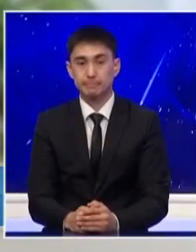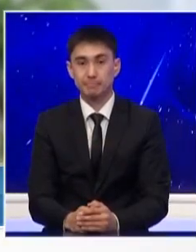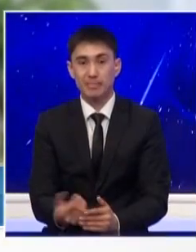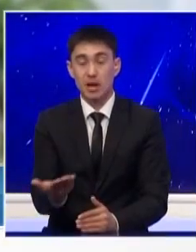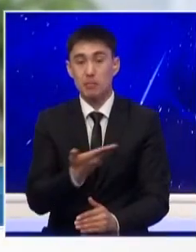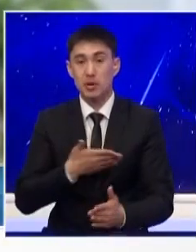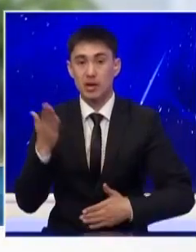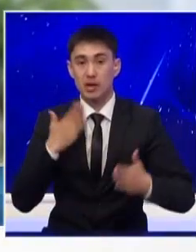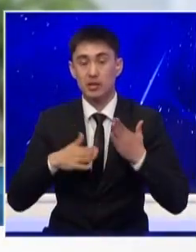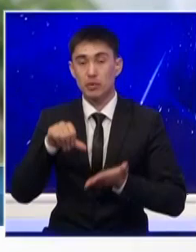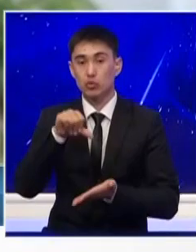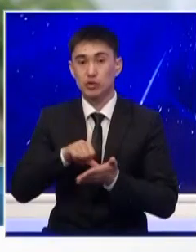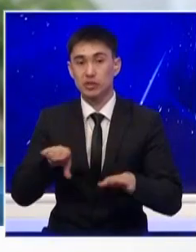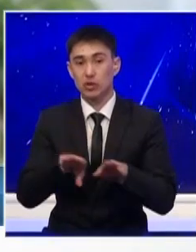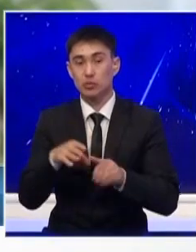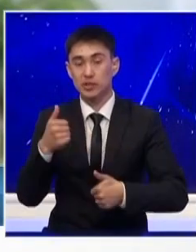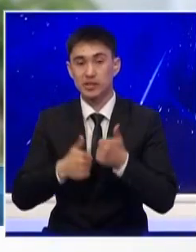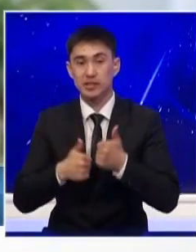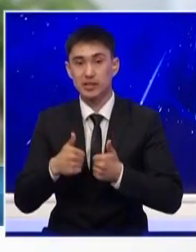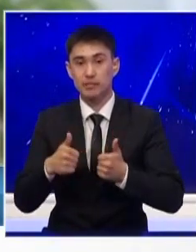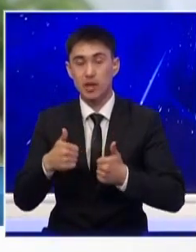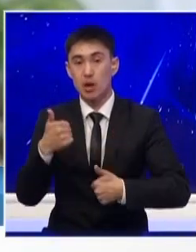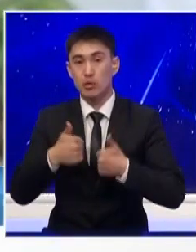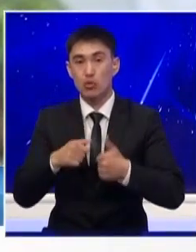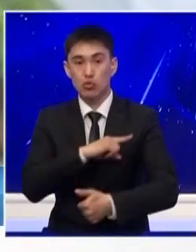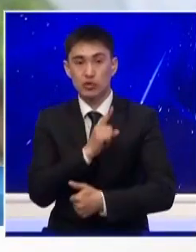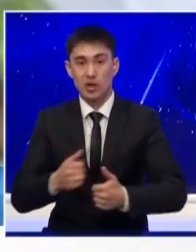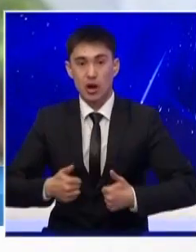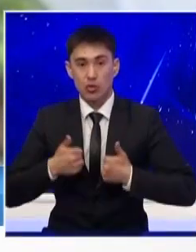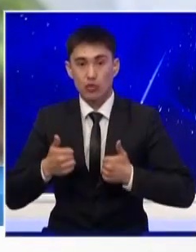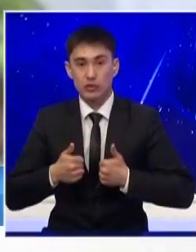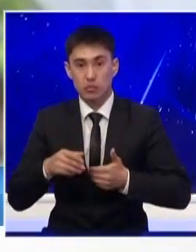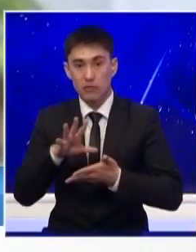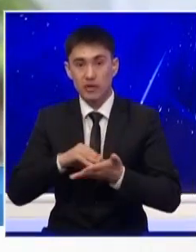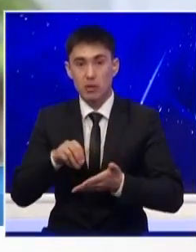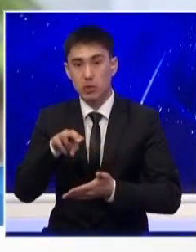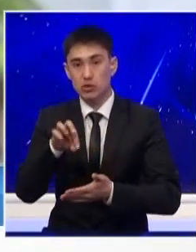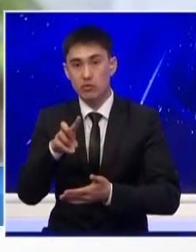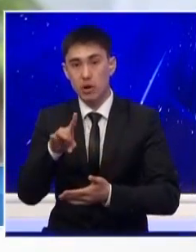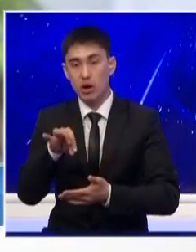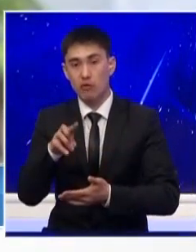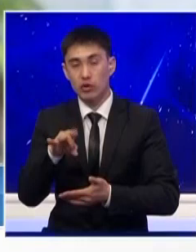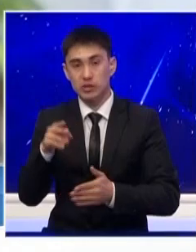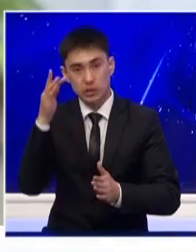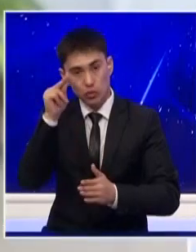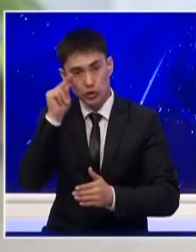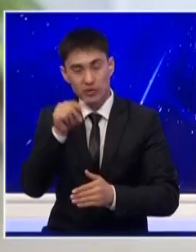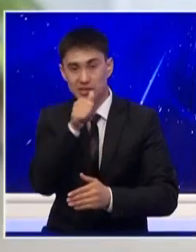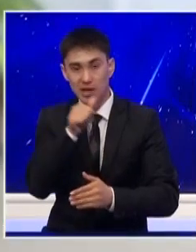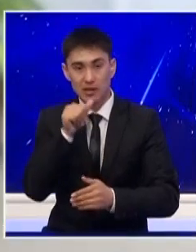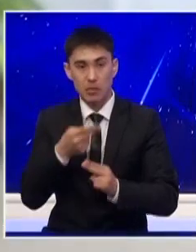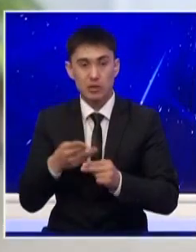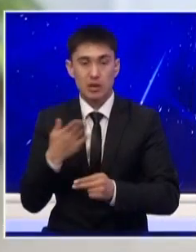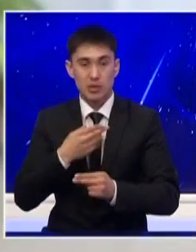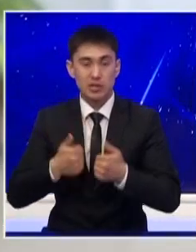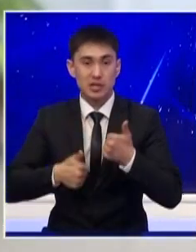Мы рады принять участие в таком состязании. Перед игрой мы усердно готовились, повторяли пословицы и поговорки, заучивали загадки, поэтому для